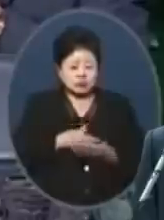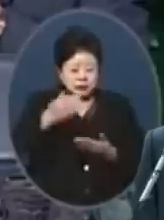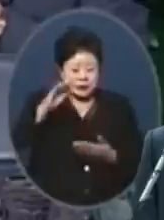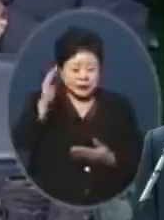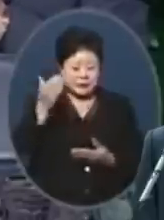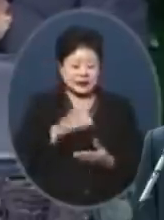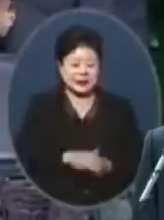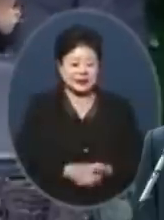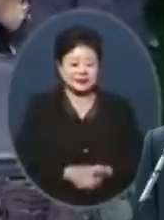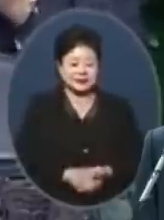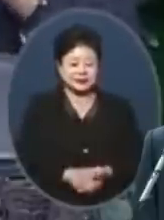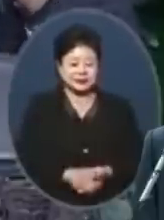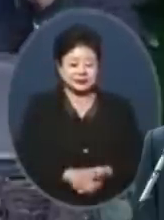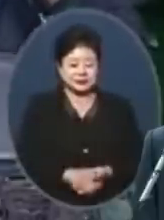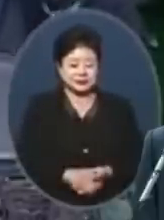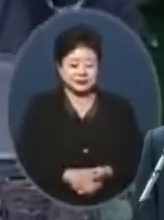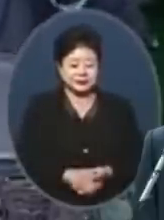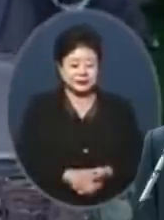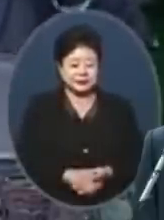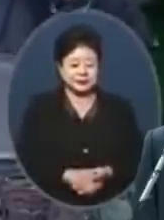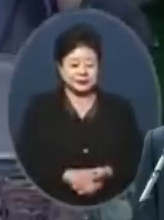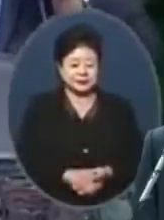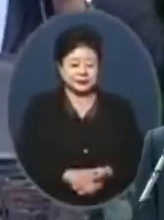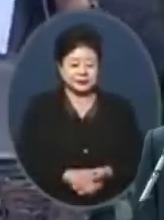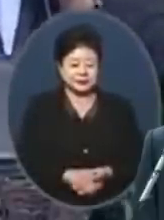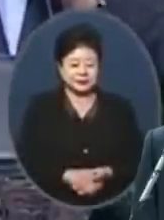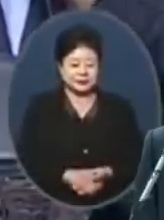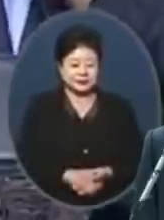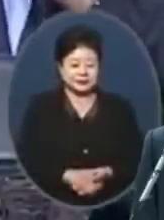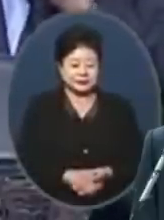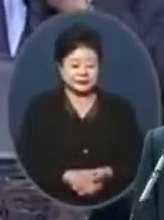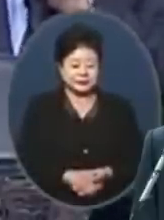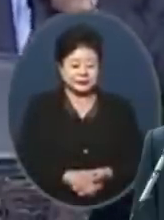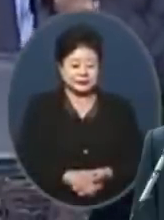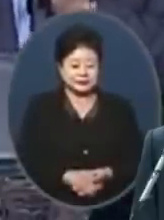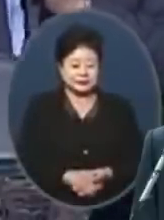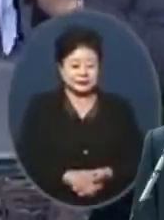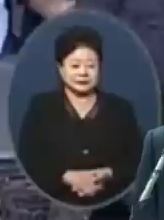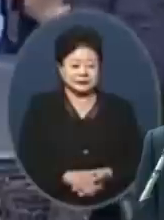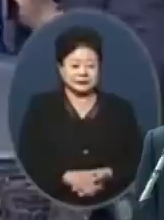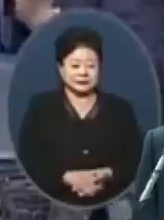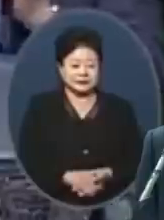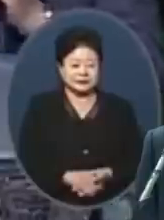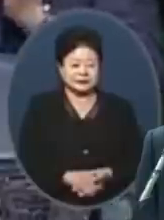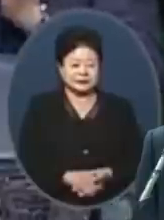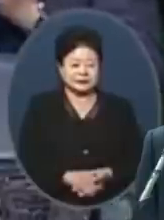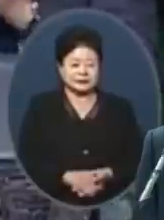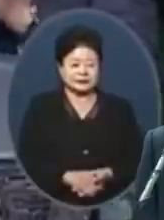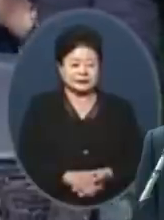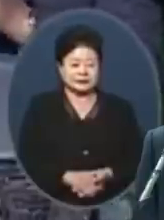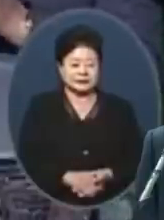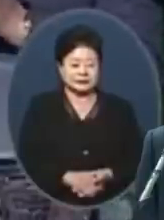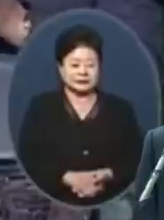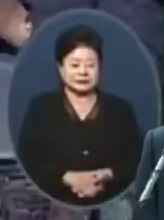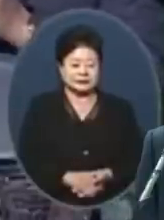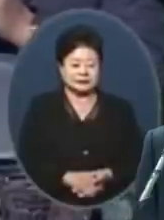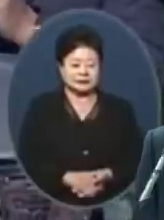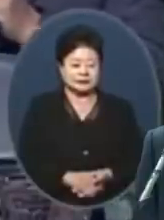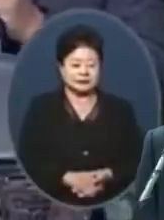제껴버려야 되는 것입니다. So we have to look at and dream of His blessings and cast away fear.